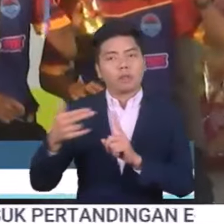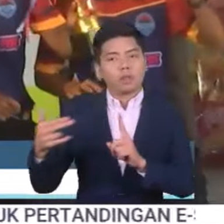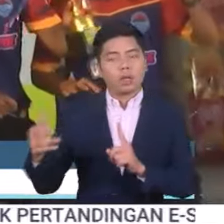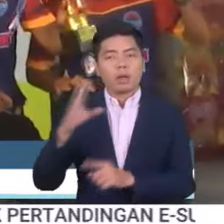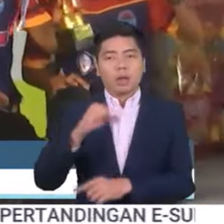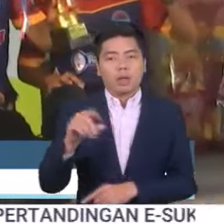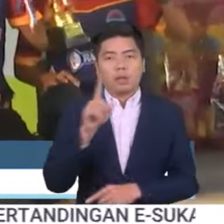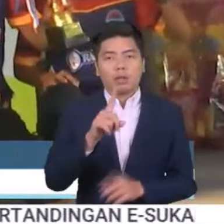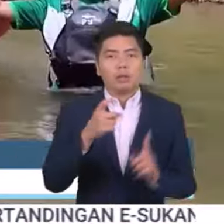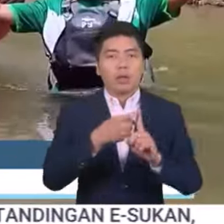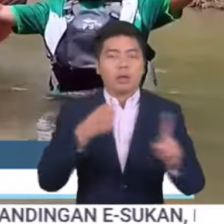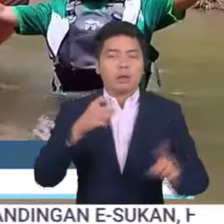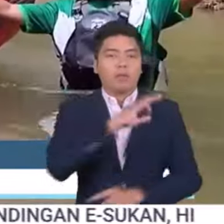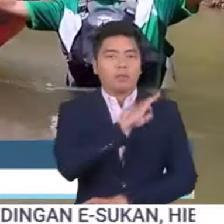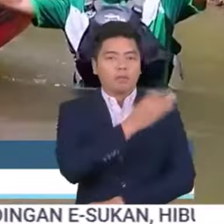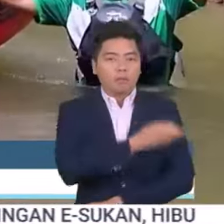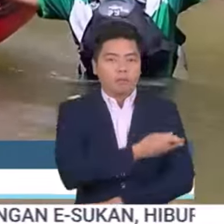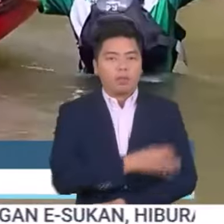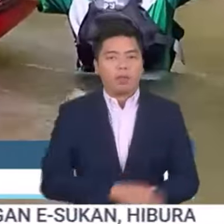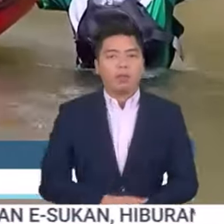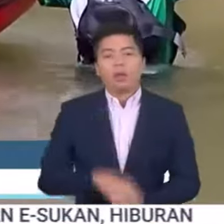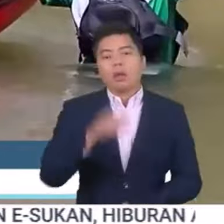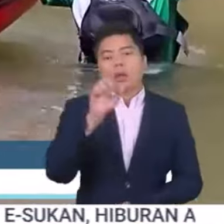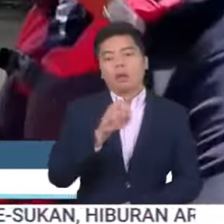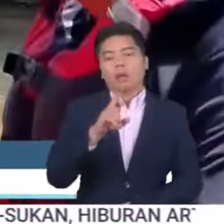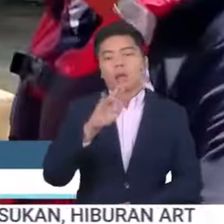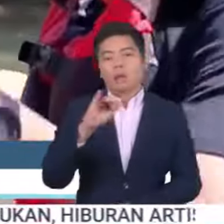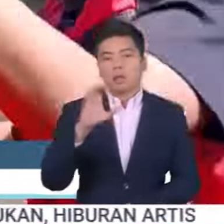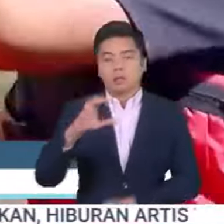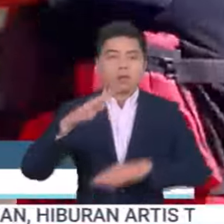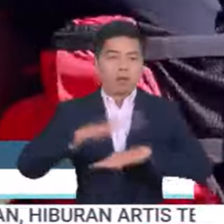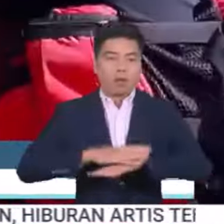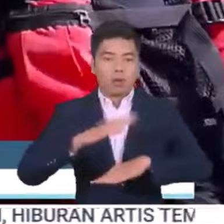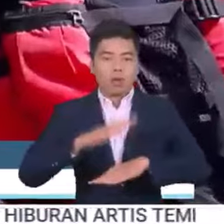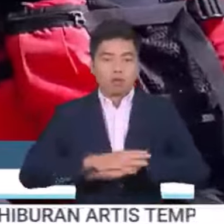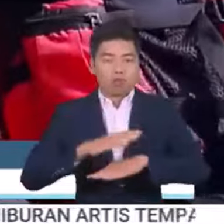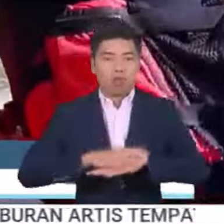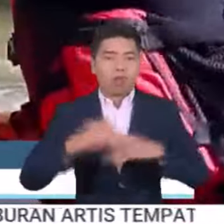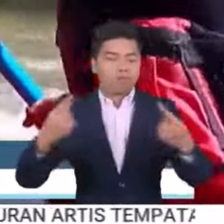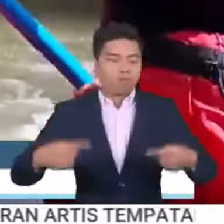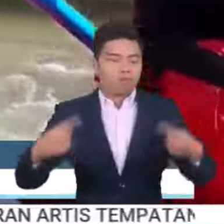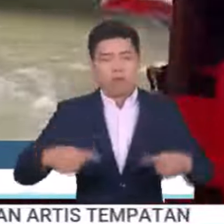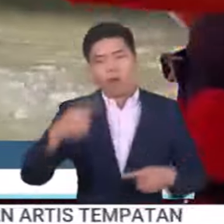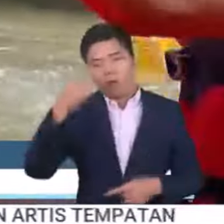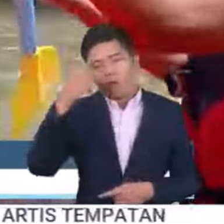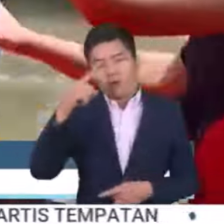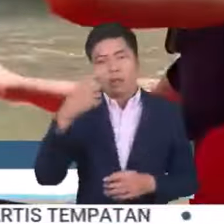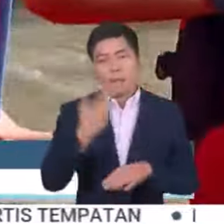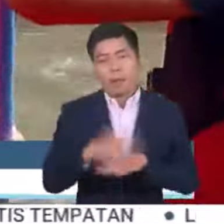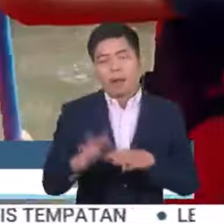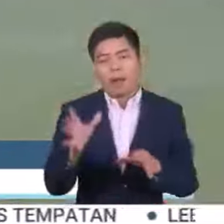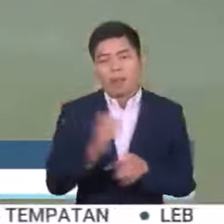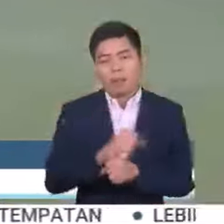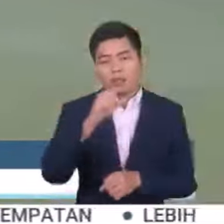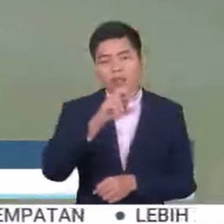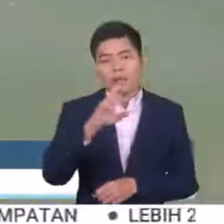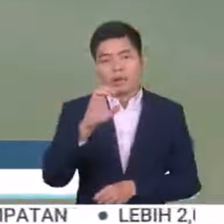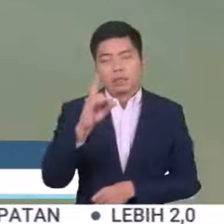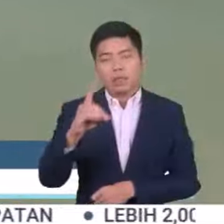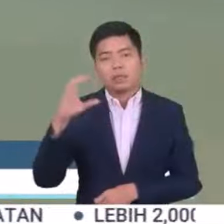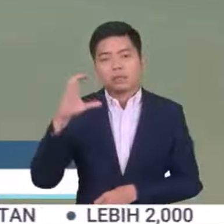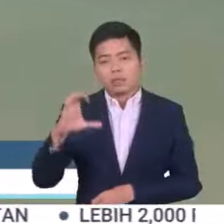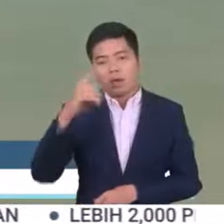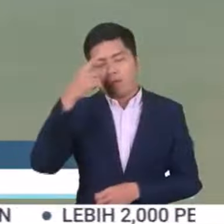dan 1 dari Filipina. SRIC merupakan platform yang kompetitif selepas mendapat Grade C